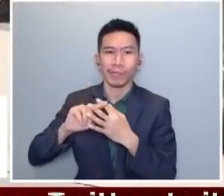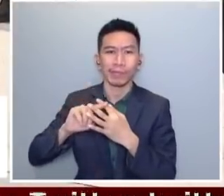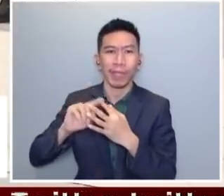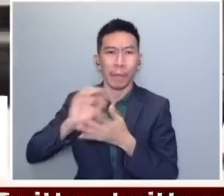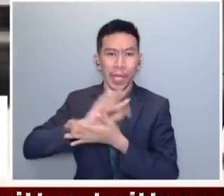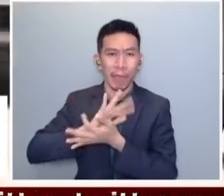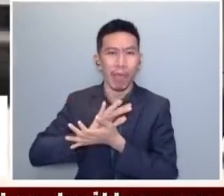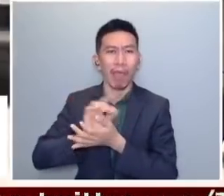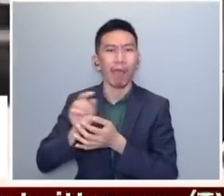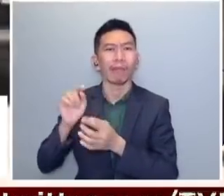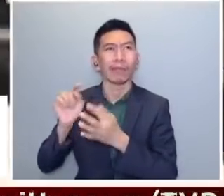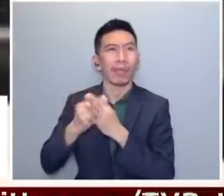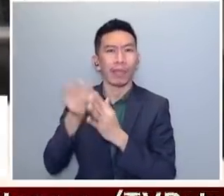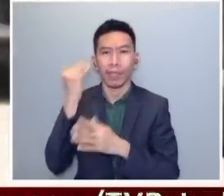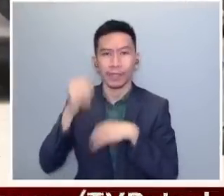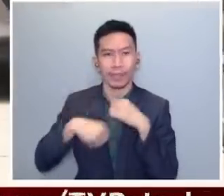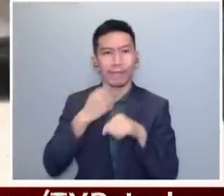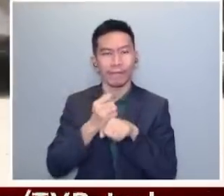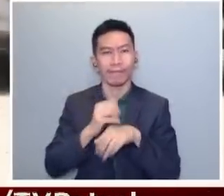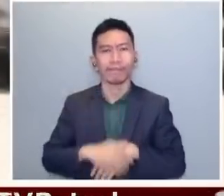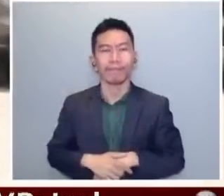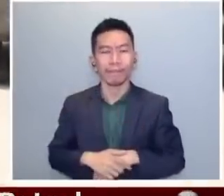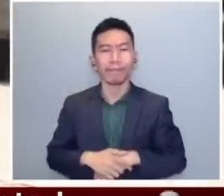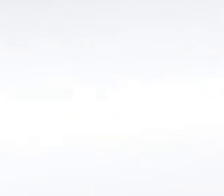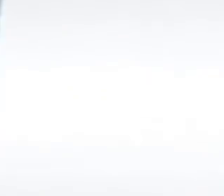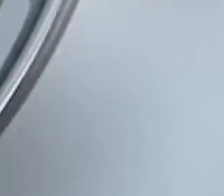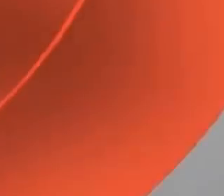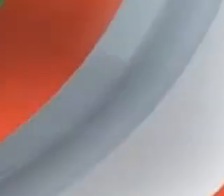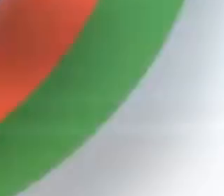Doris Bigornia, ABS-CBN News.